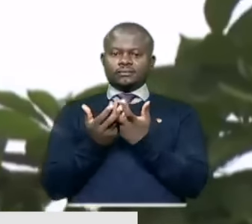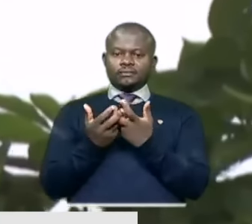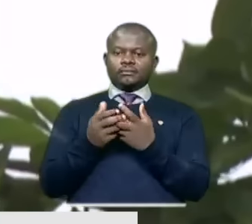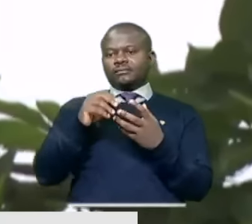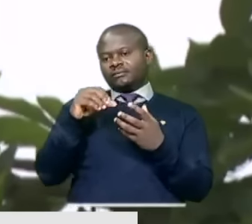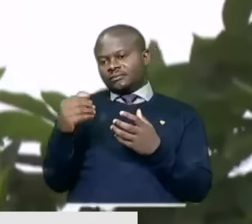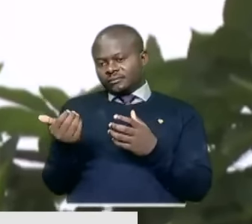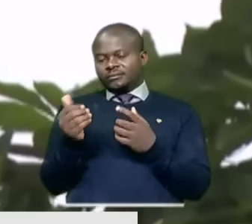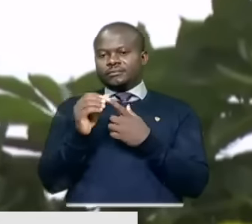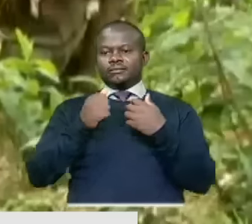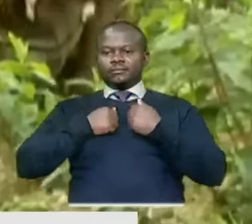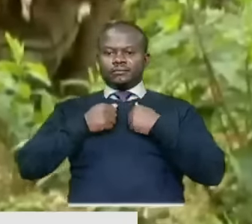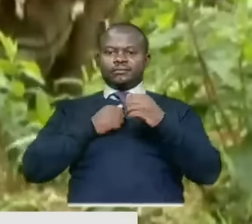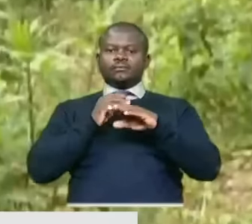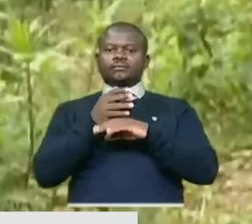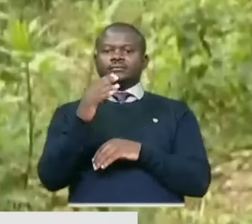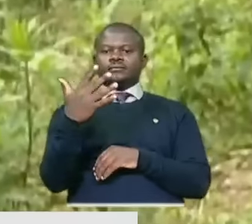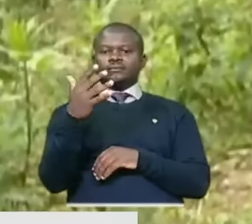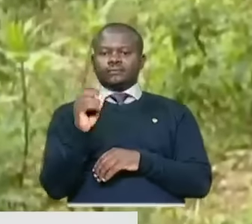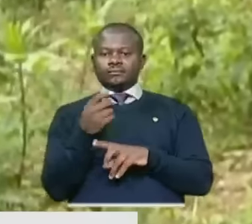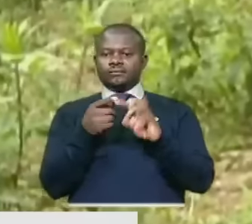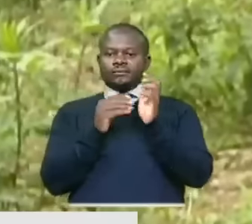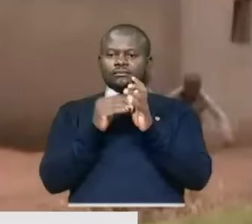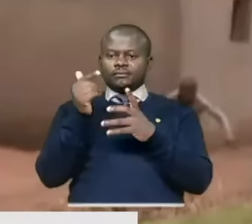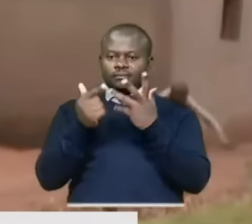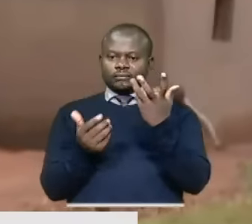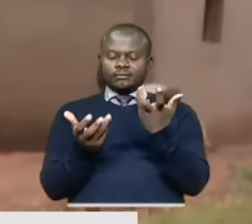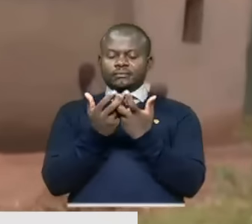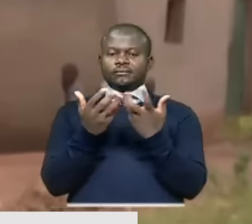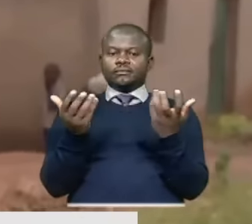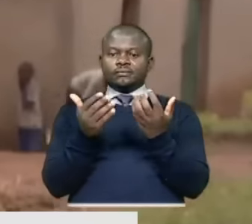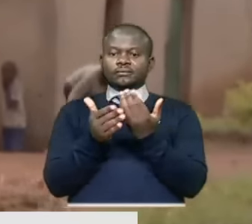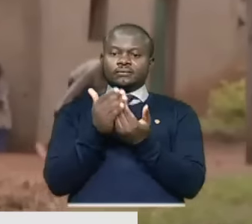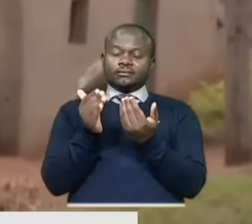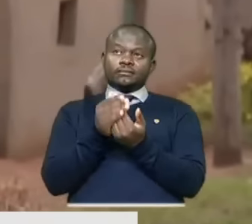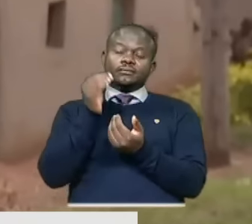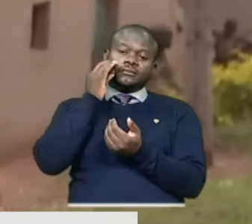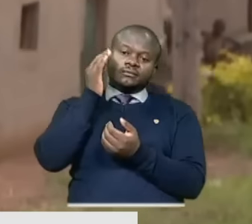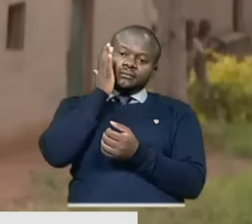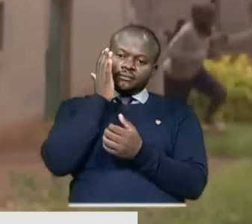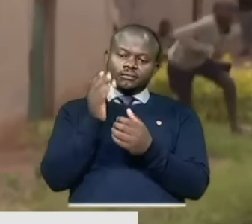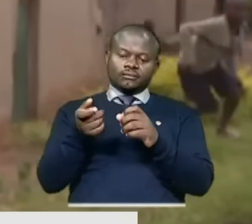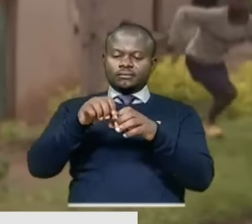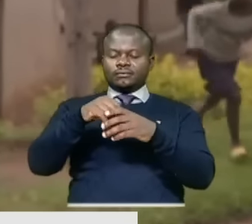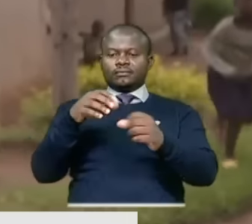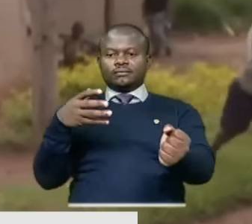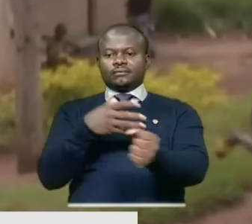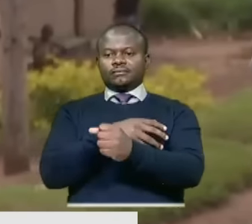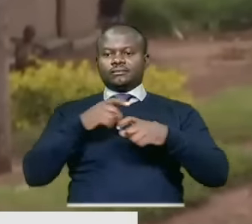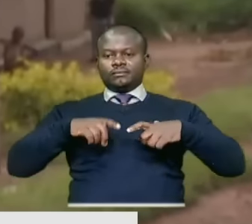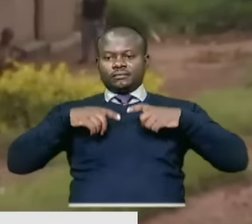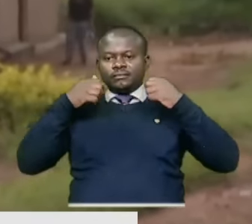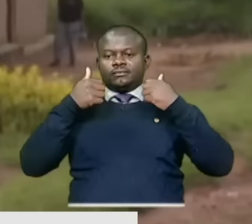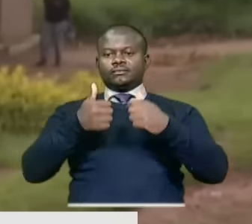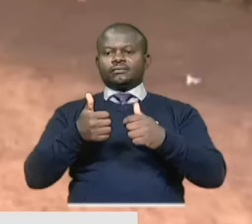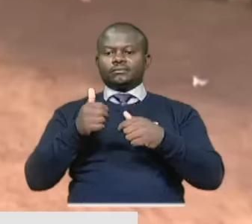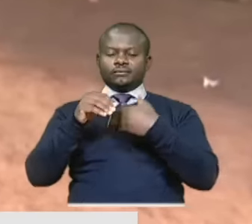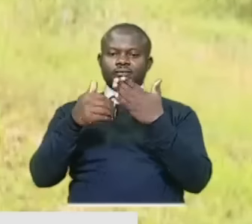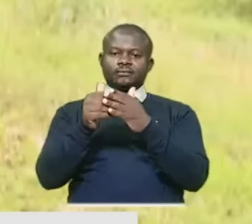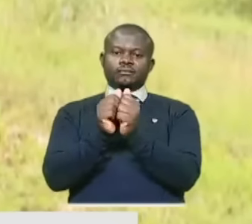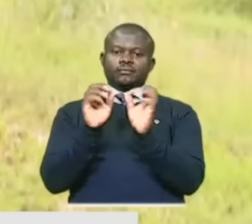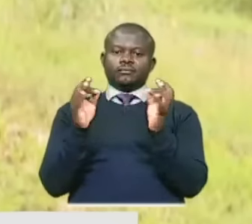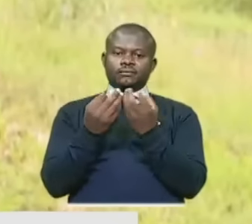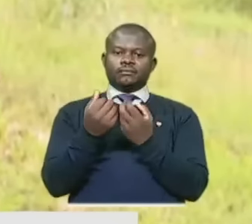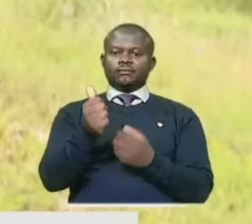gakondo bagifite igera kuri 50 icyo bahurizaho nuko korora inzuki byabongereye ubushobozi bwo kubaho neza bo n'imiryango